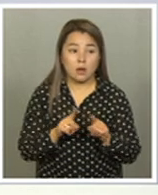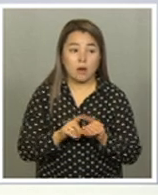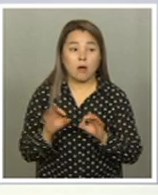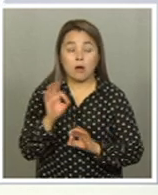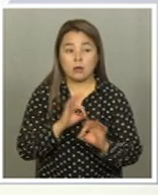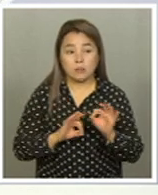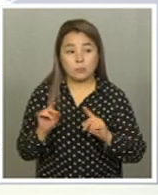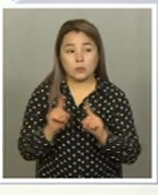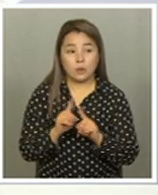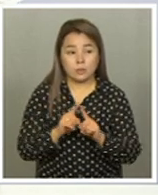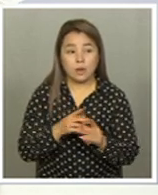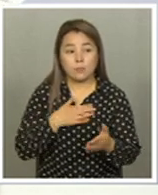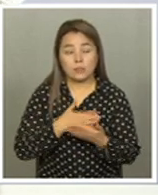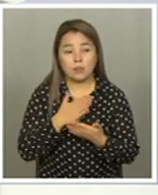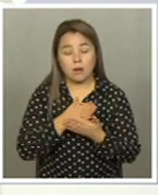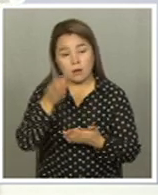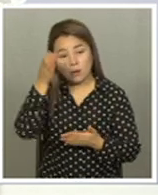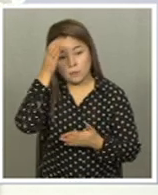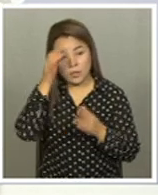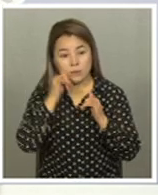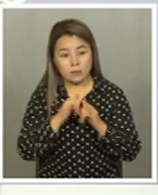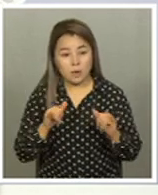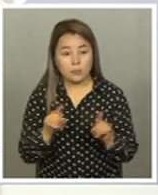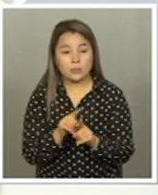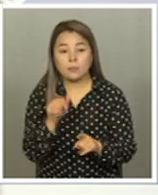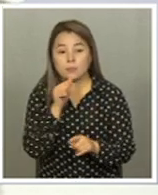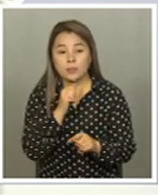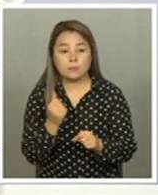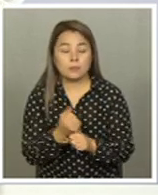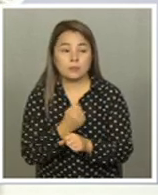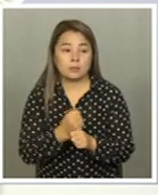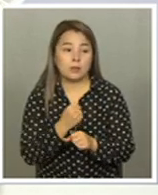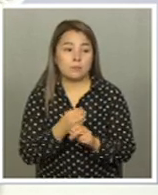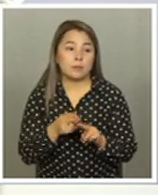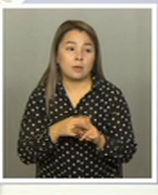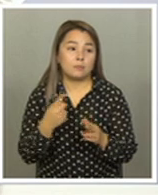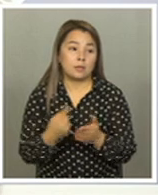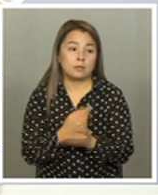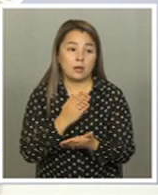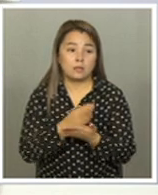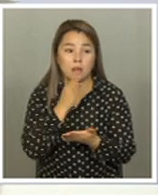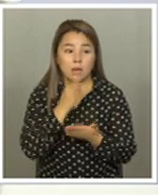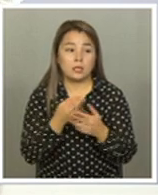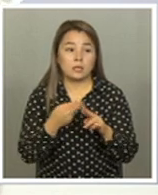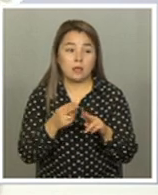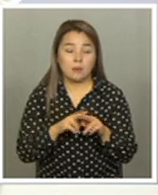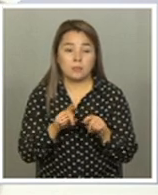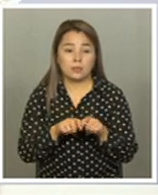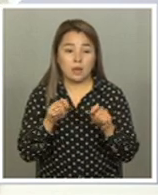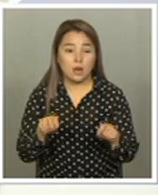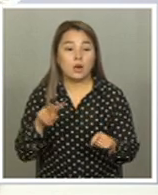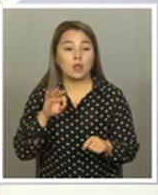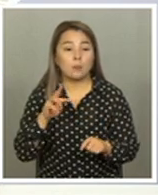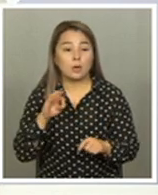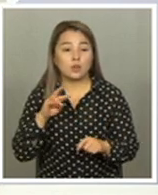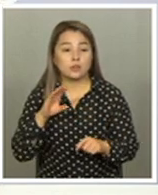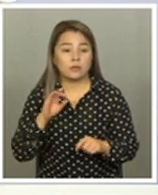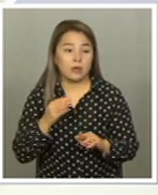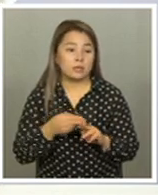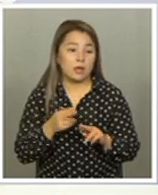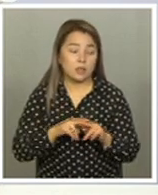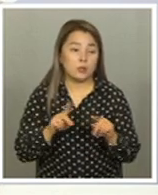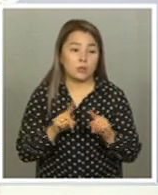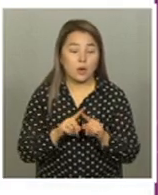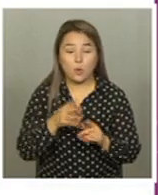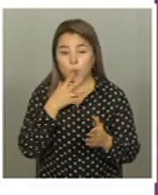оны алғаш химия ғылымында қолданған. 18-ші ғасырдың екінші жартысында Ломоносов өзінің математикалық